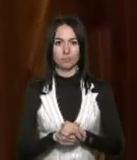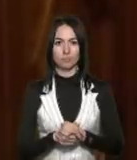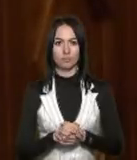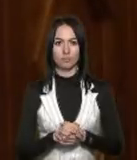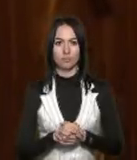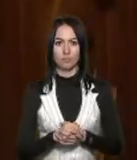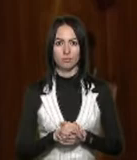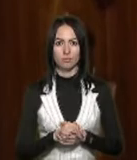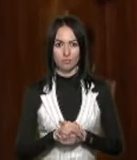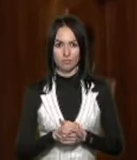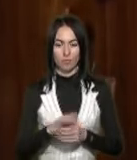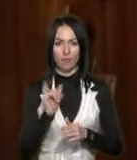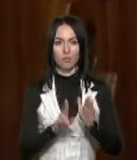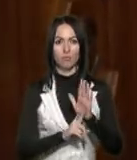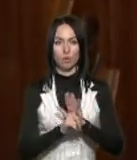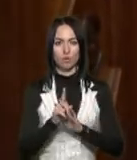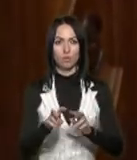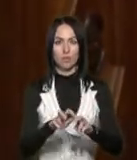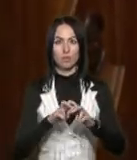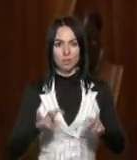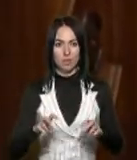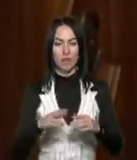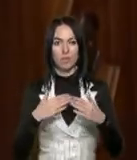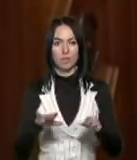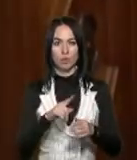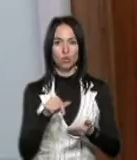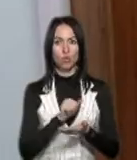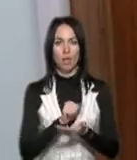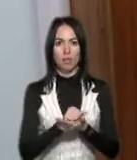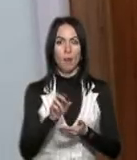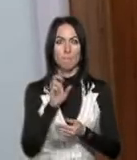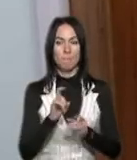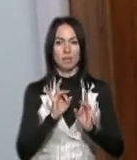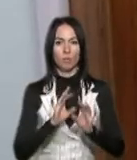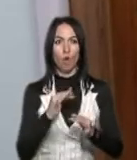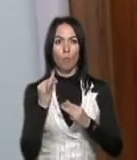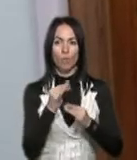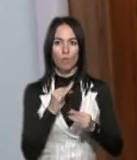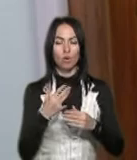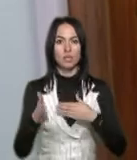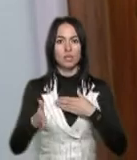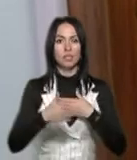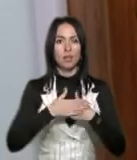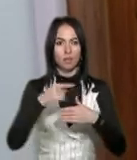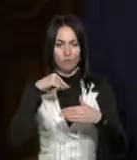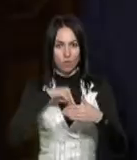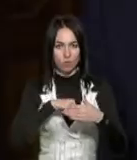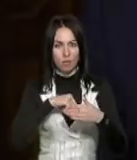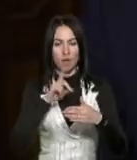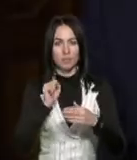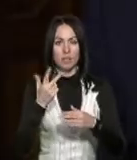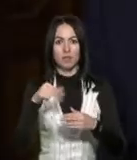За 5 хвилин від початку засідання закривають для журналістів без пояснень. Обговорення продовжують за зачиненими дверима. За півгодини